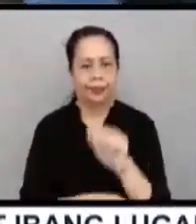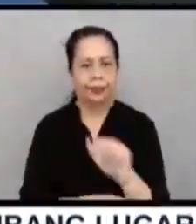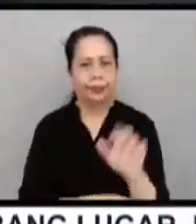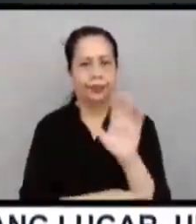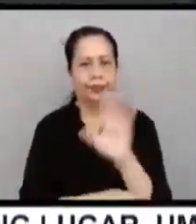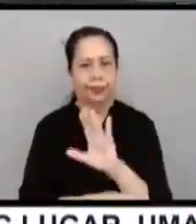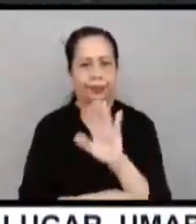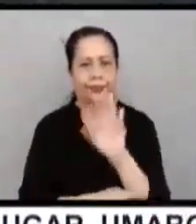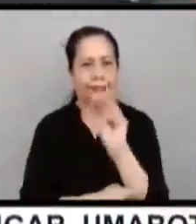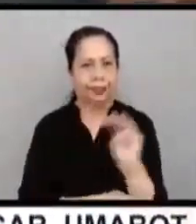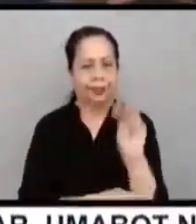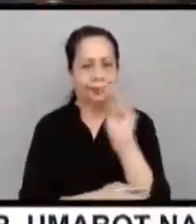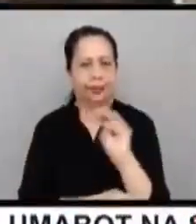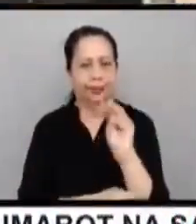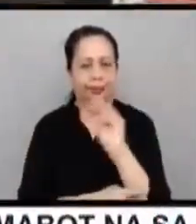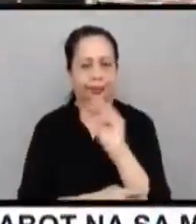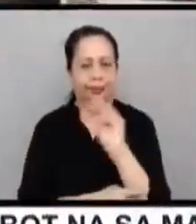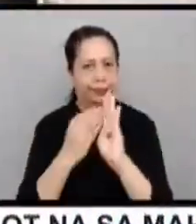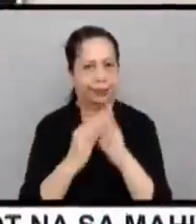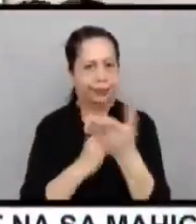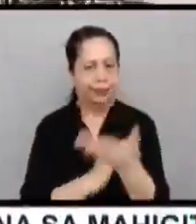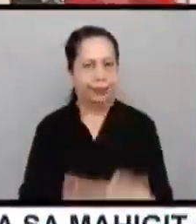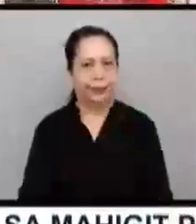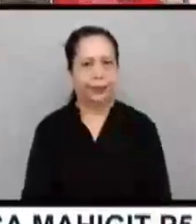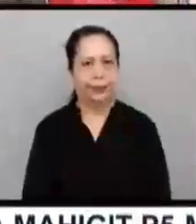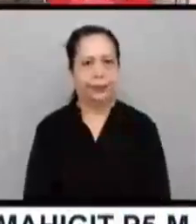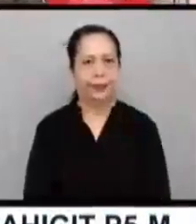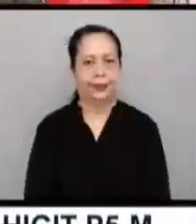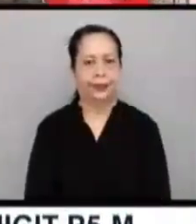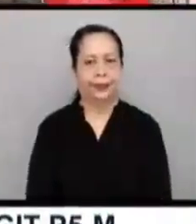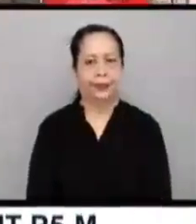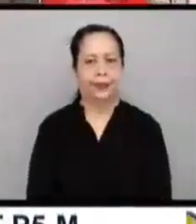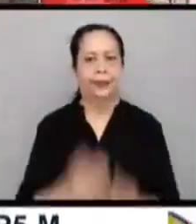ng Lunes Santo. Balik sa iyo, Audrey. Maraming salamat, Noel.